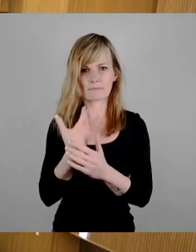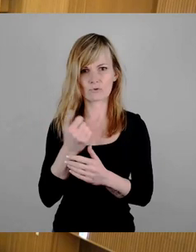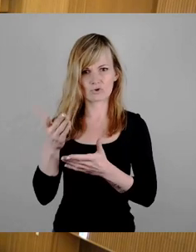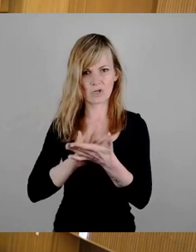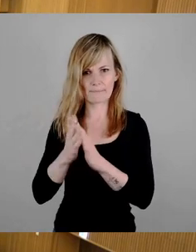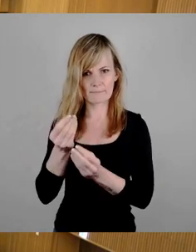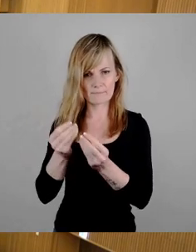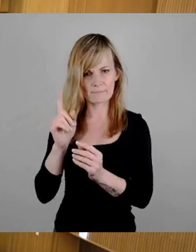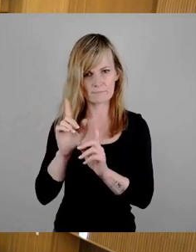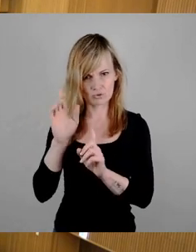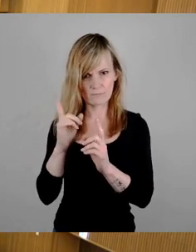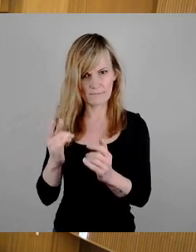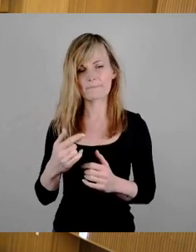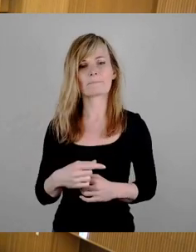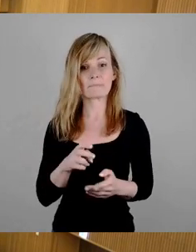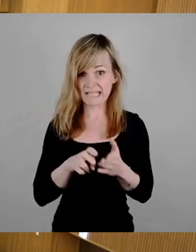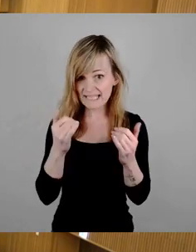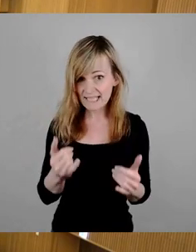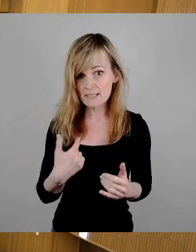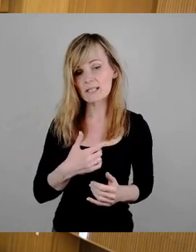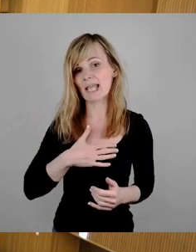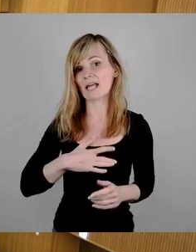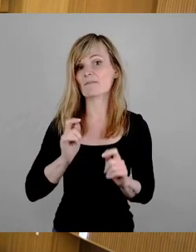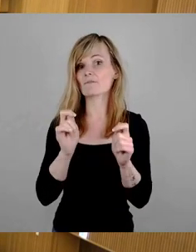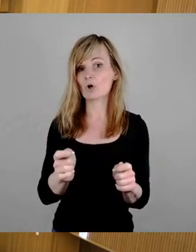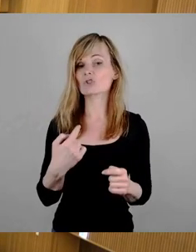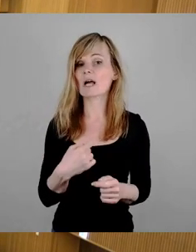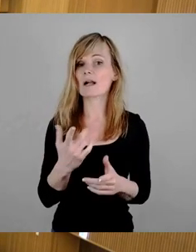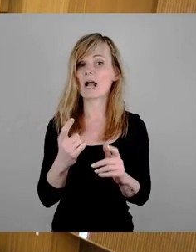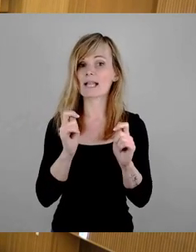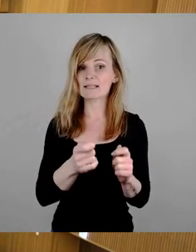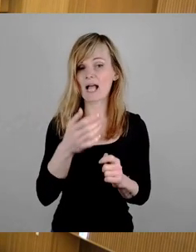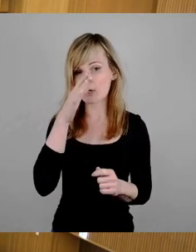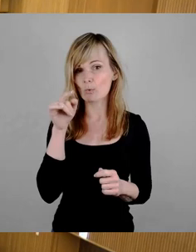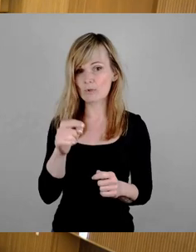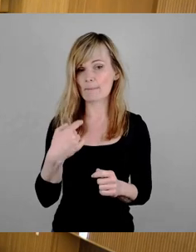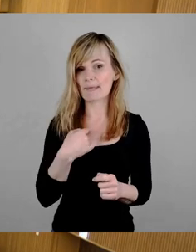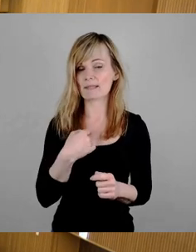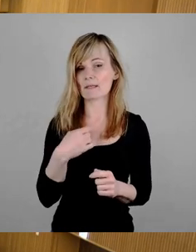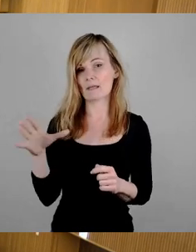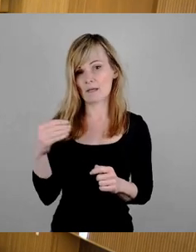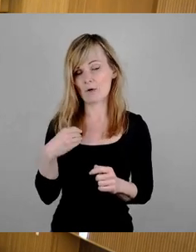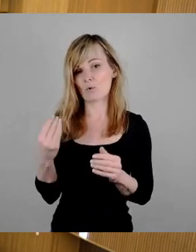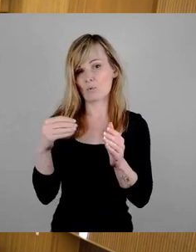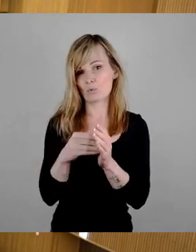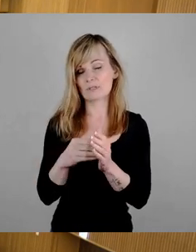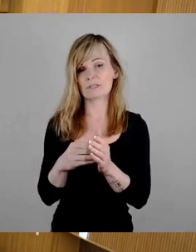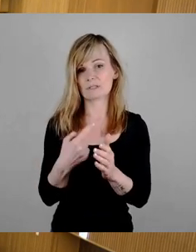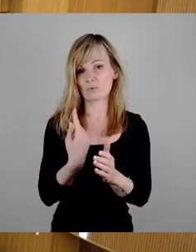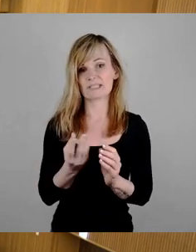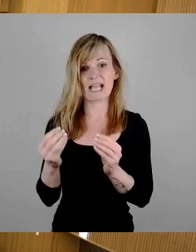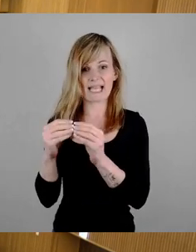Herr Oberbürgermeister, ich würde gerne vorschlagen, dass wir den Antrag der Grünen mit unserer Sache ergänzen, weil für uns davon